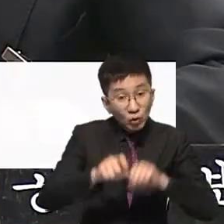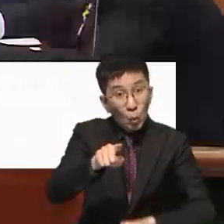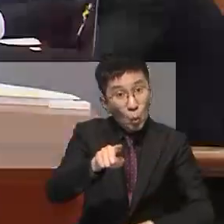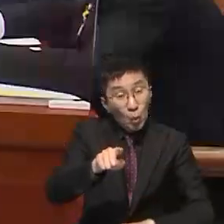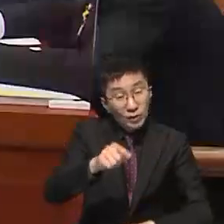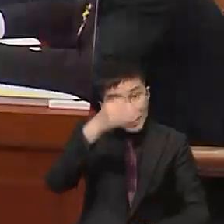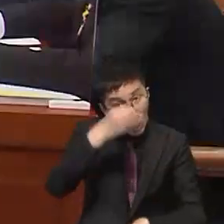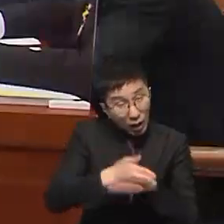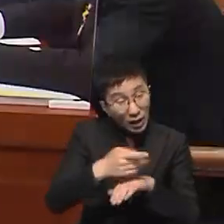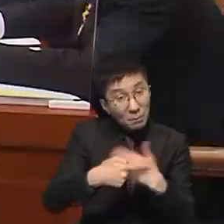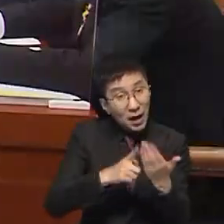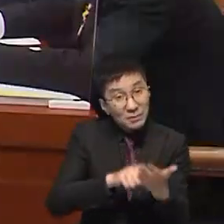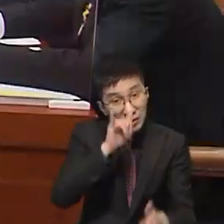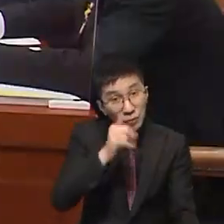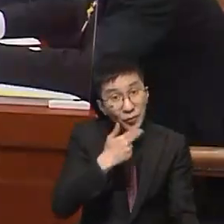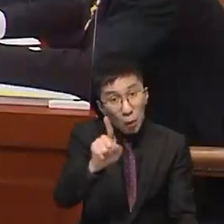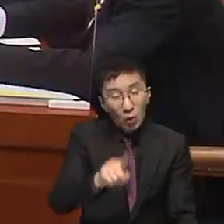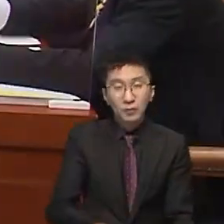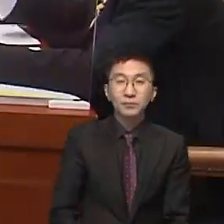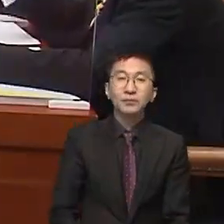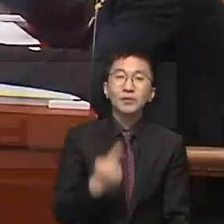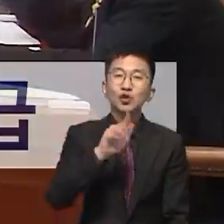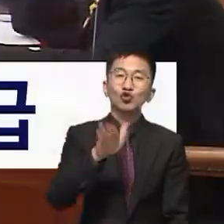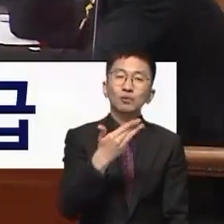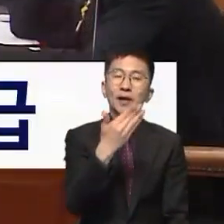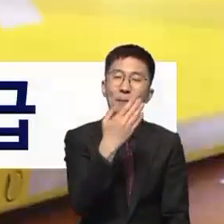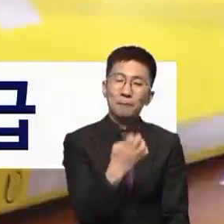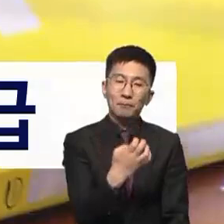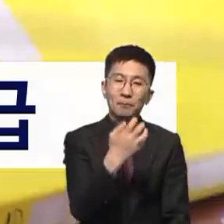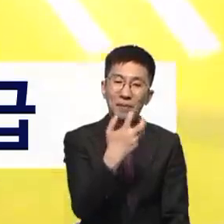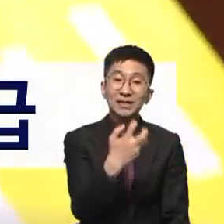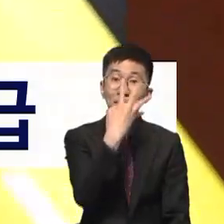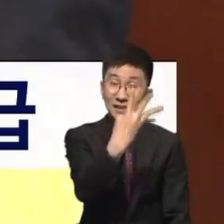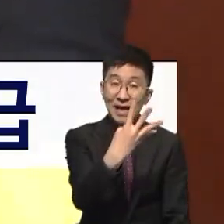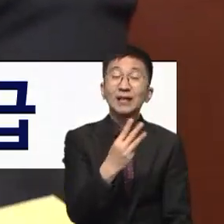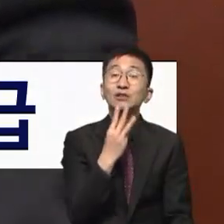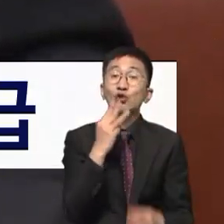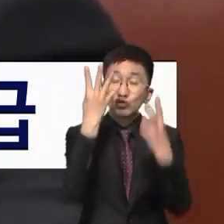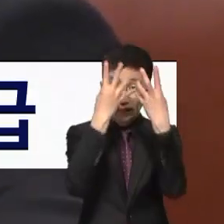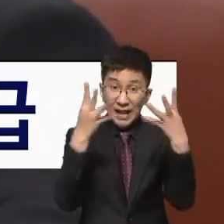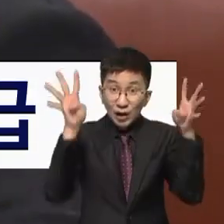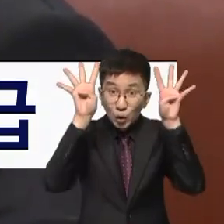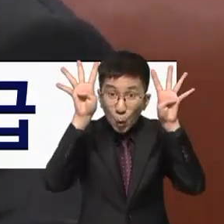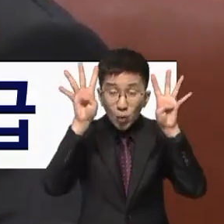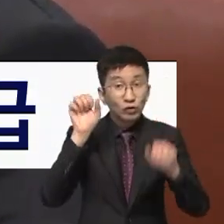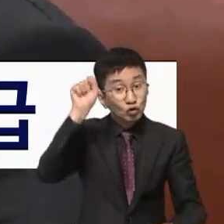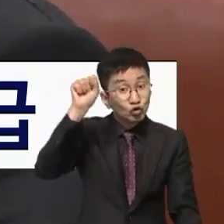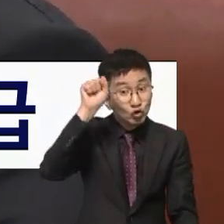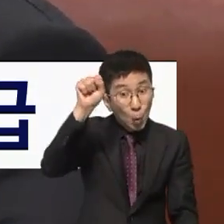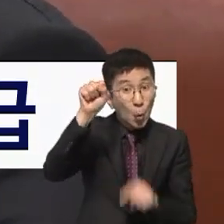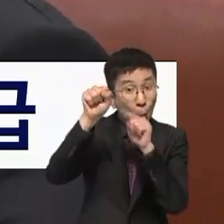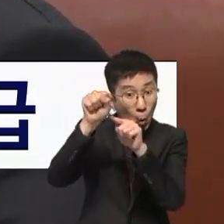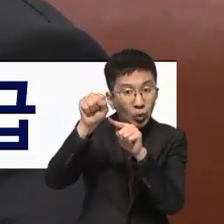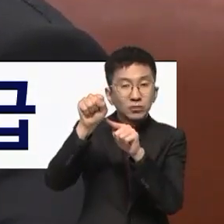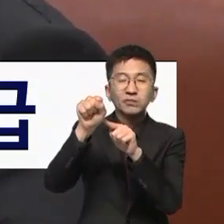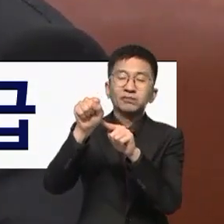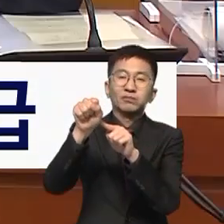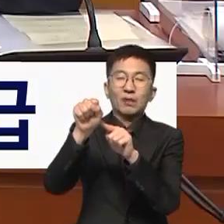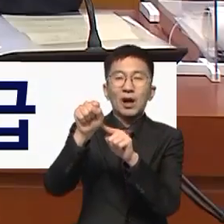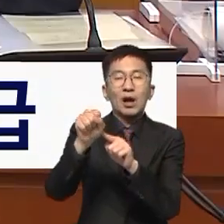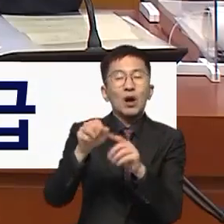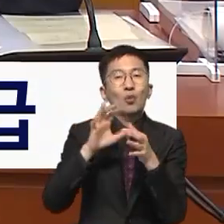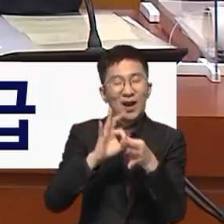거예요. 한 후보자는 지난 1984년 서울대 운동권 출신이 연루된 민간인 감금 고문 사건을